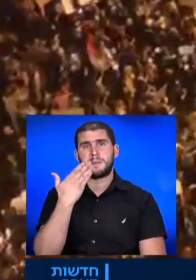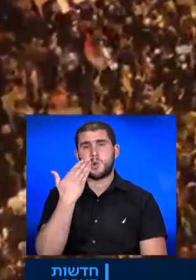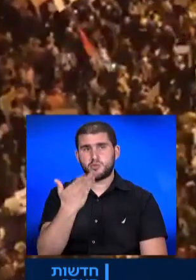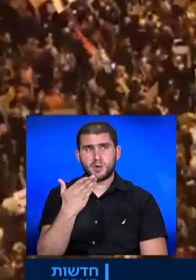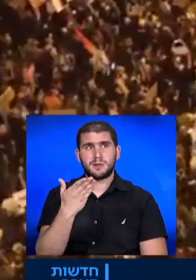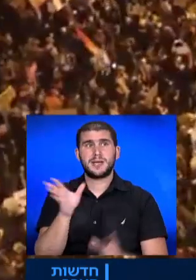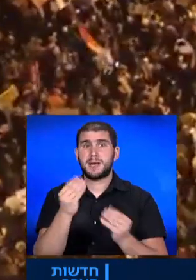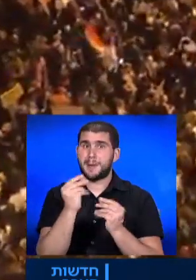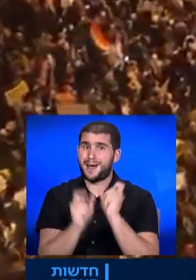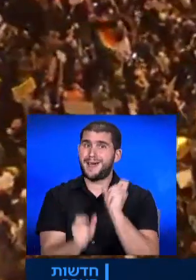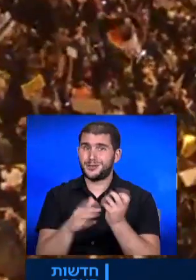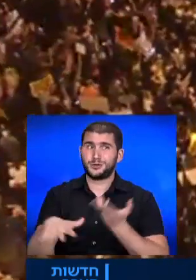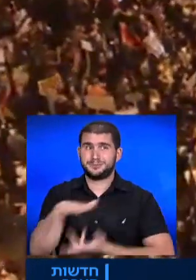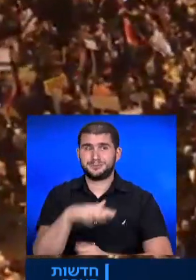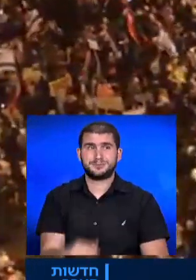לא מעט אנשים.